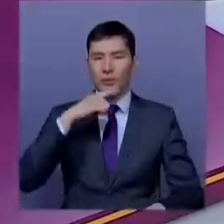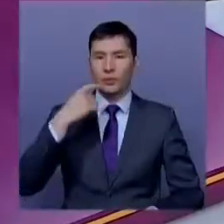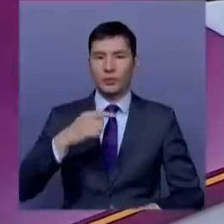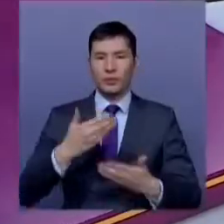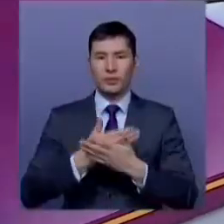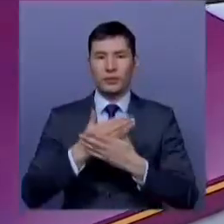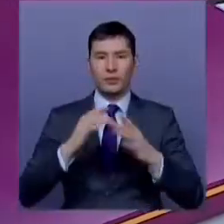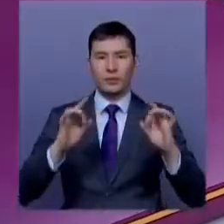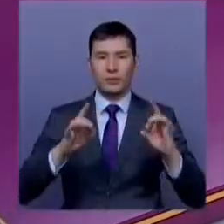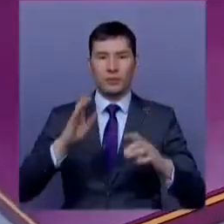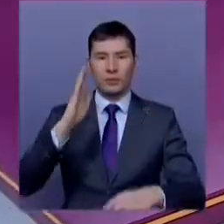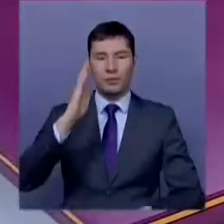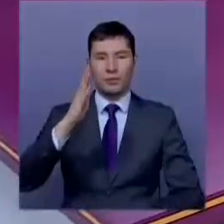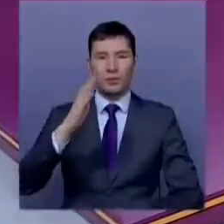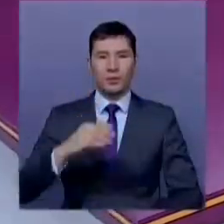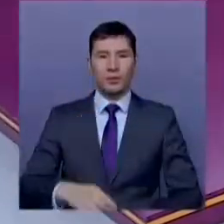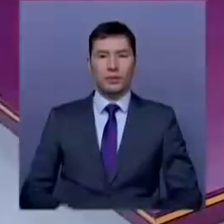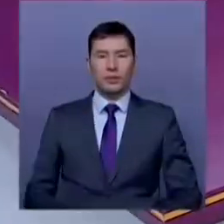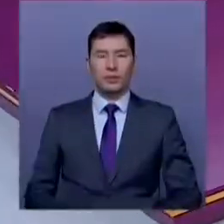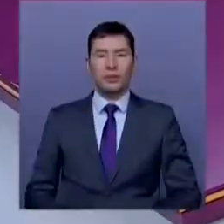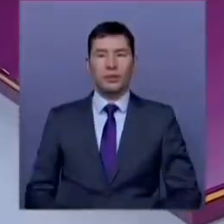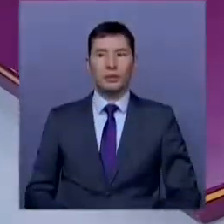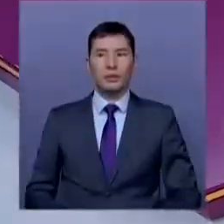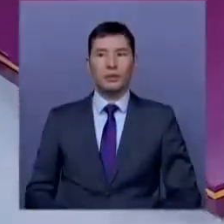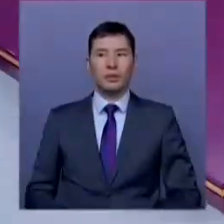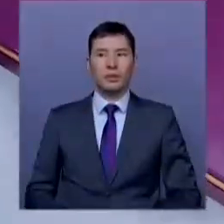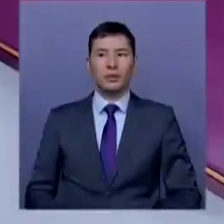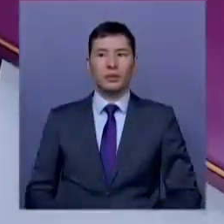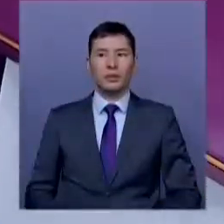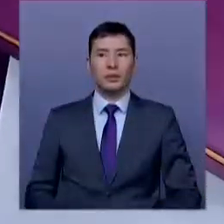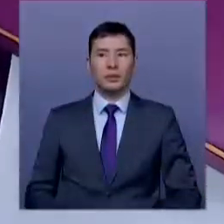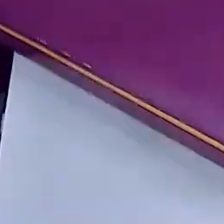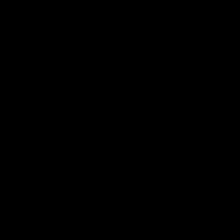Сөз тізгінің әріптесім Маржан Елшібаеваға берем. Қайырлы кеш, Маржан.